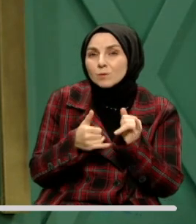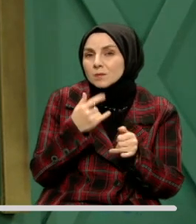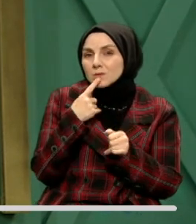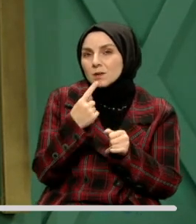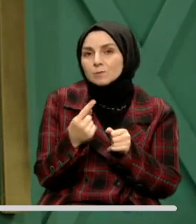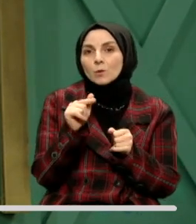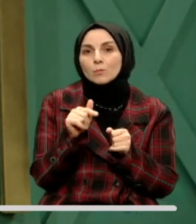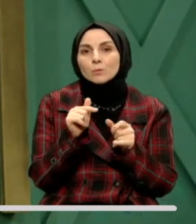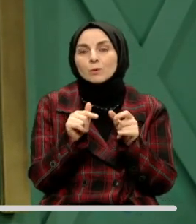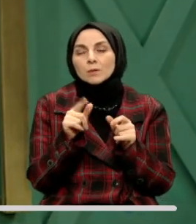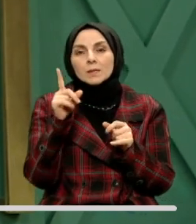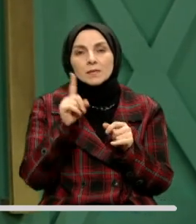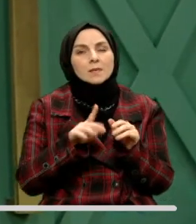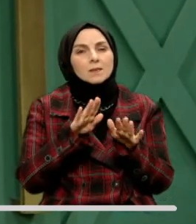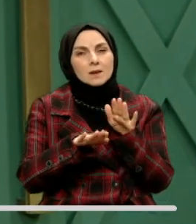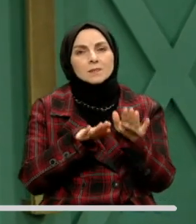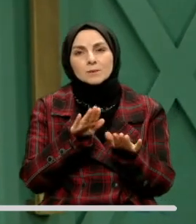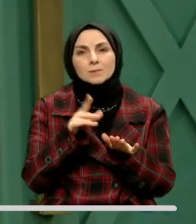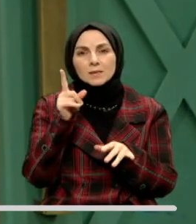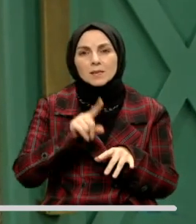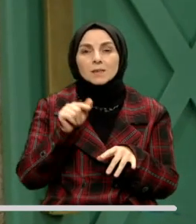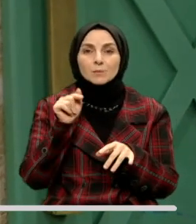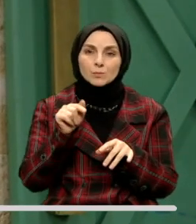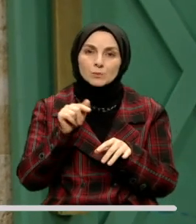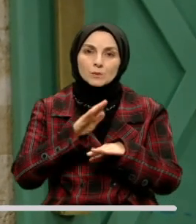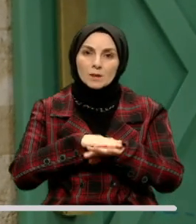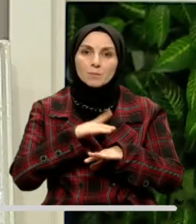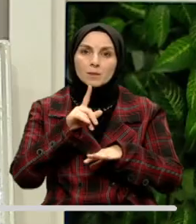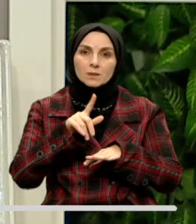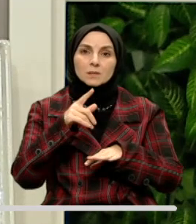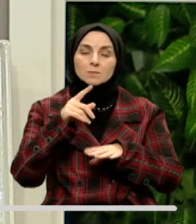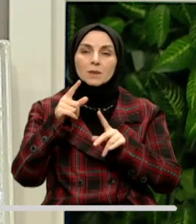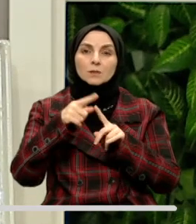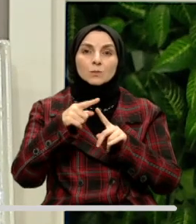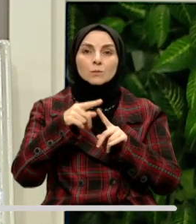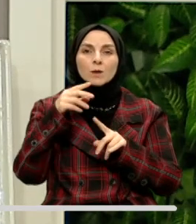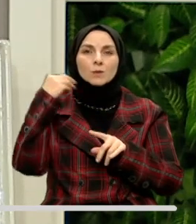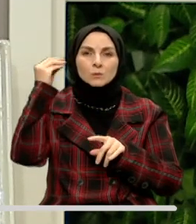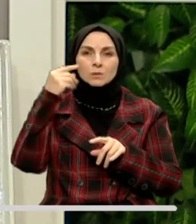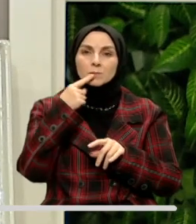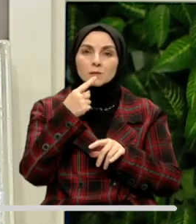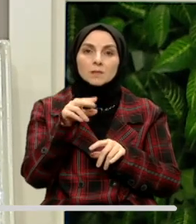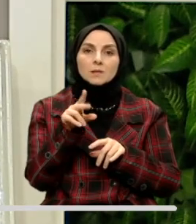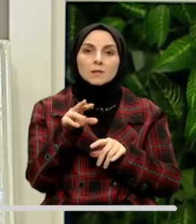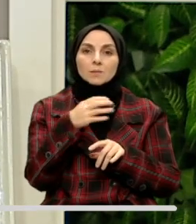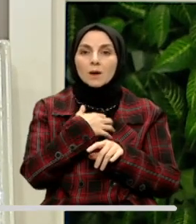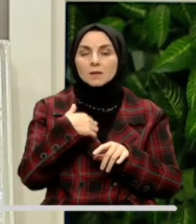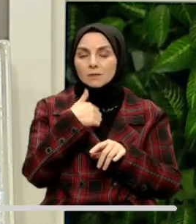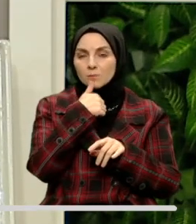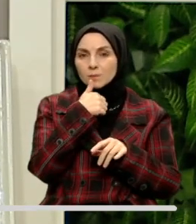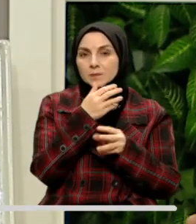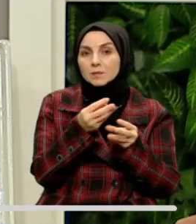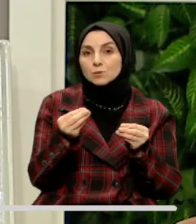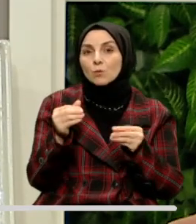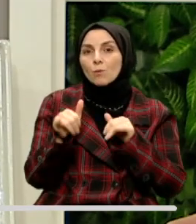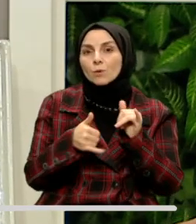Bunu aslında bu ilk adım. Aslında bilmiyorlar da bazen. Evet, gerçekten evet. Tuba hocamın da dediği gibi çocukken çok oynamamış, anne babasıyla belki çok oynamamış. Evet.